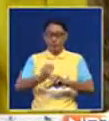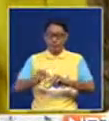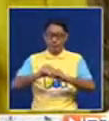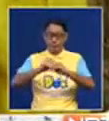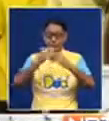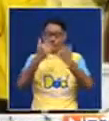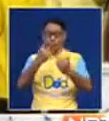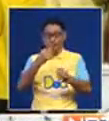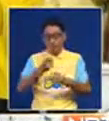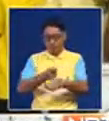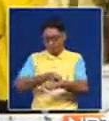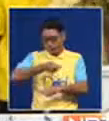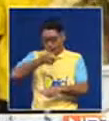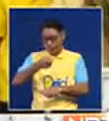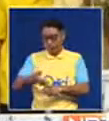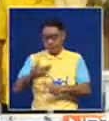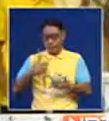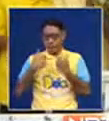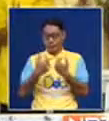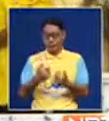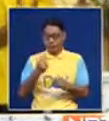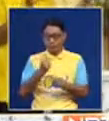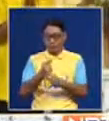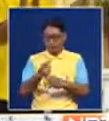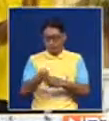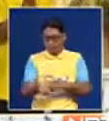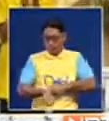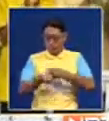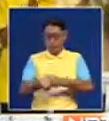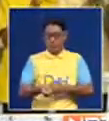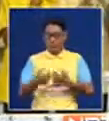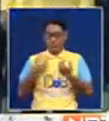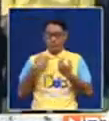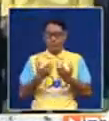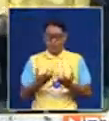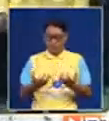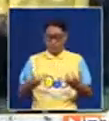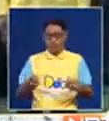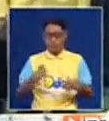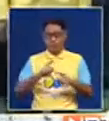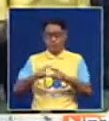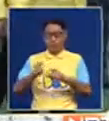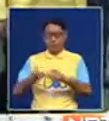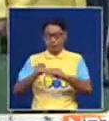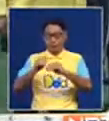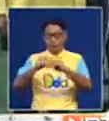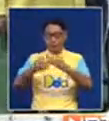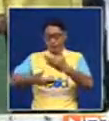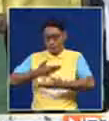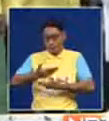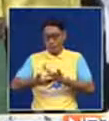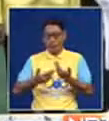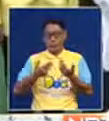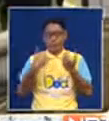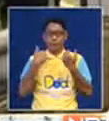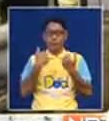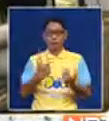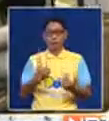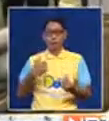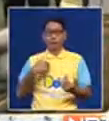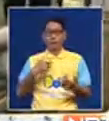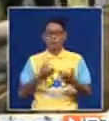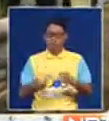าพและรายได้ผลิตภัณฑ์ทางการเกษตรผลิตภัณฑ์โอท็อปนะครับแล้วก็เพิ่มช่องทางในเรื่องของสถานที่จำหน่ายให้มี